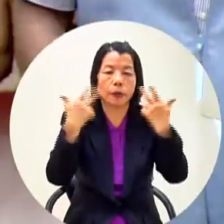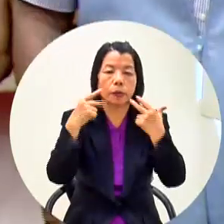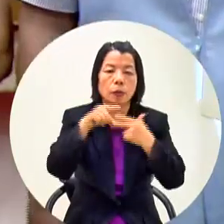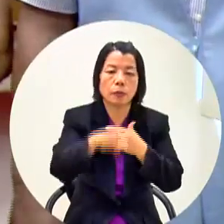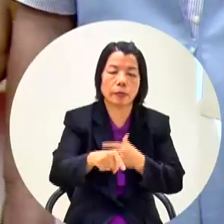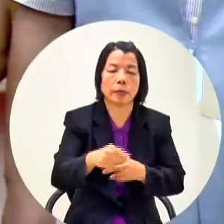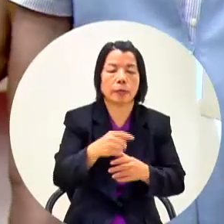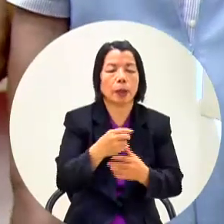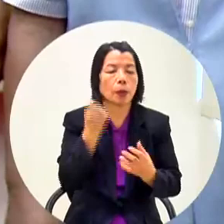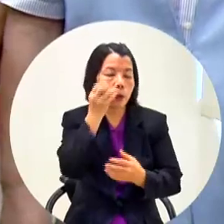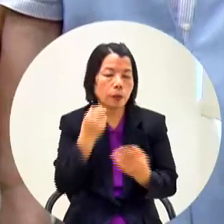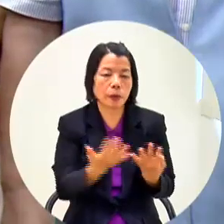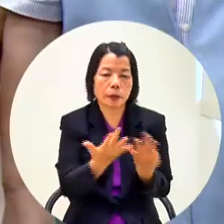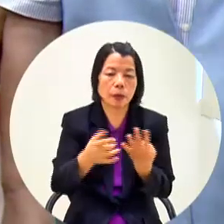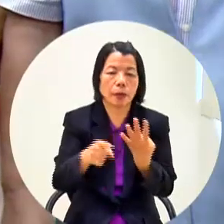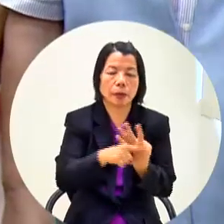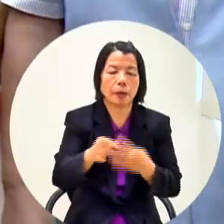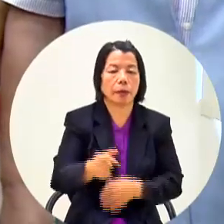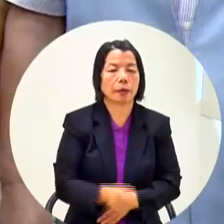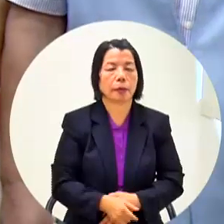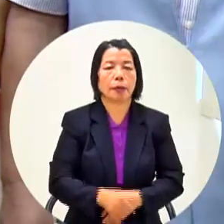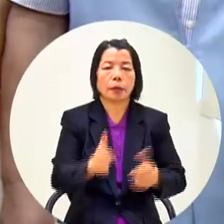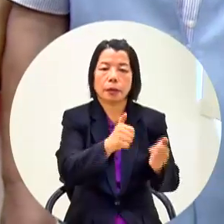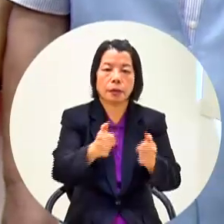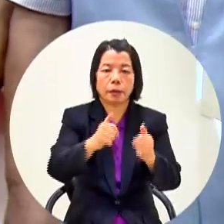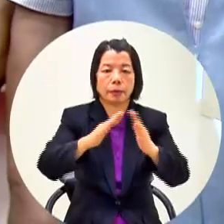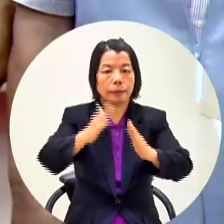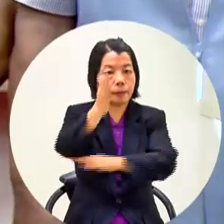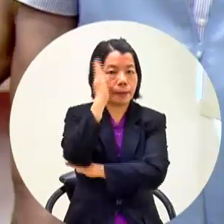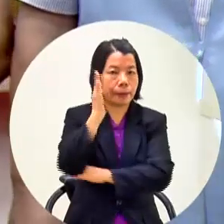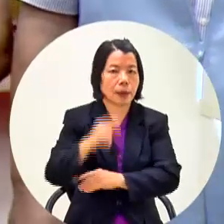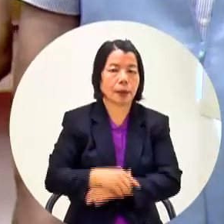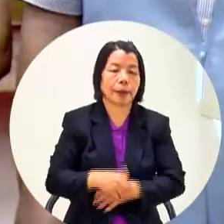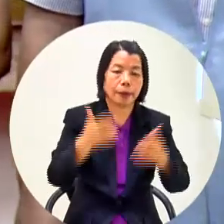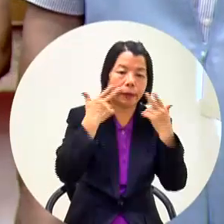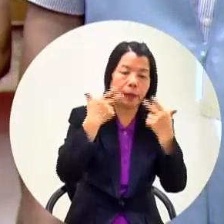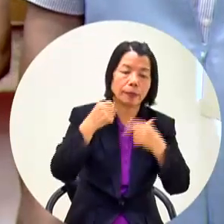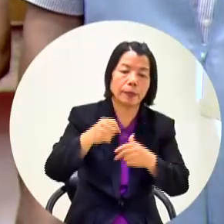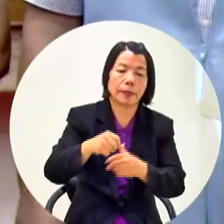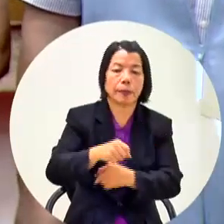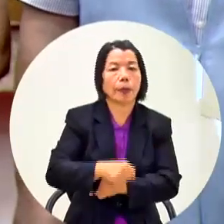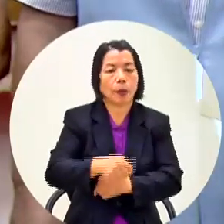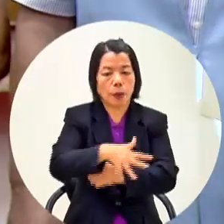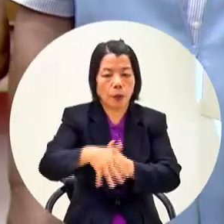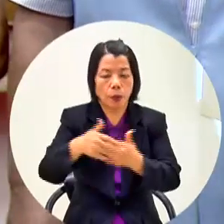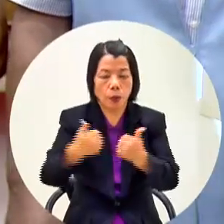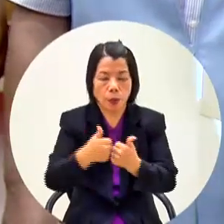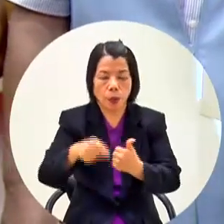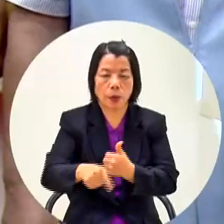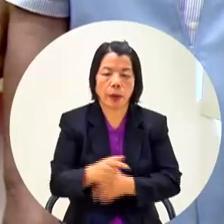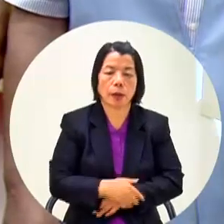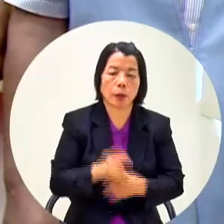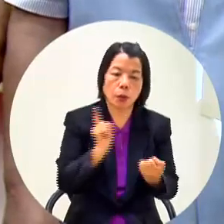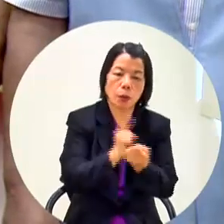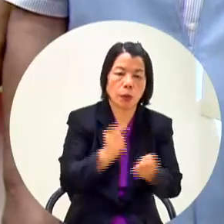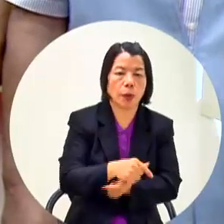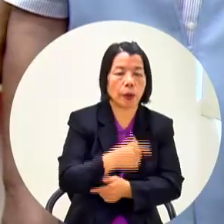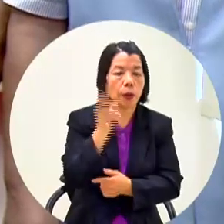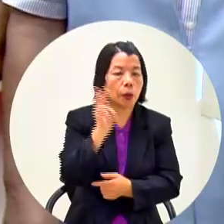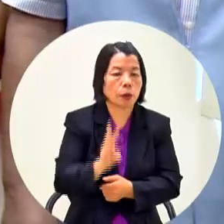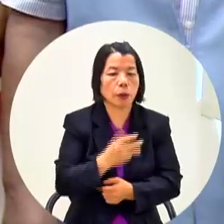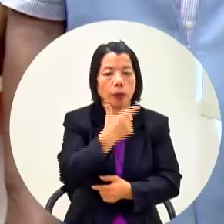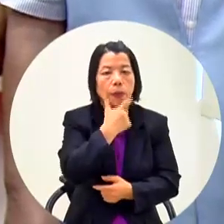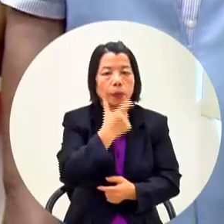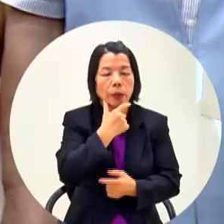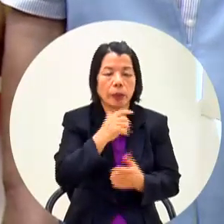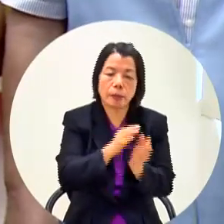政府、我们的农业局、原民会还有我们的区公所哈。在水蜜桃盛产的期间成立了